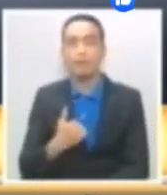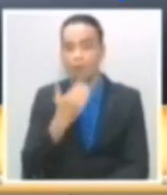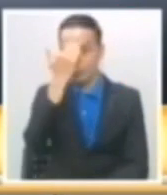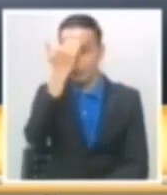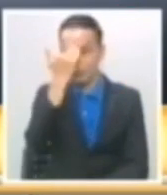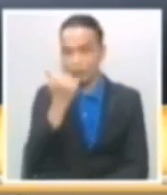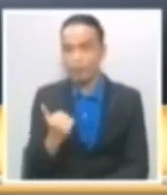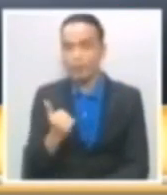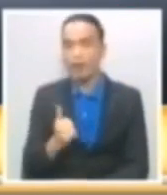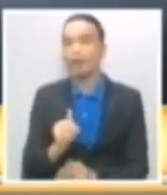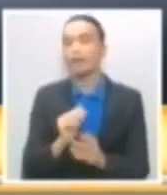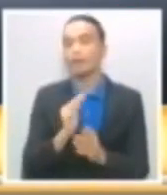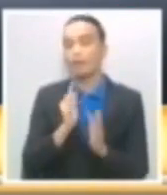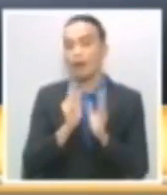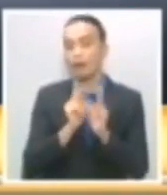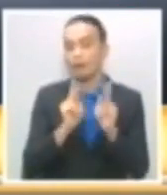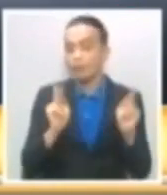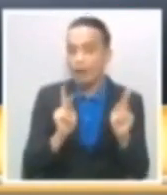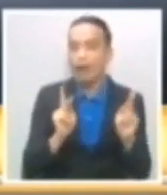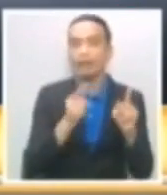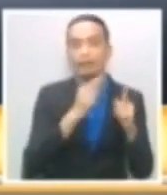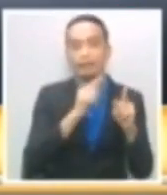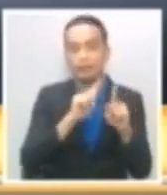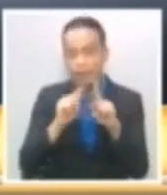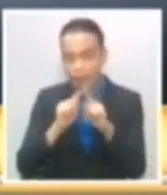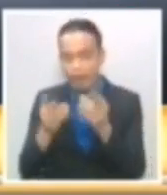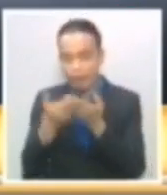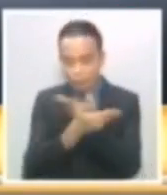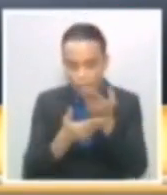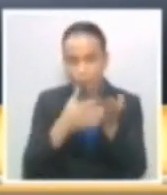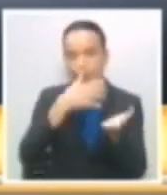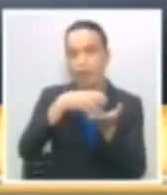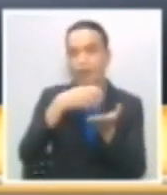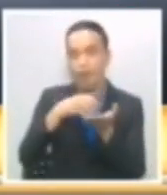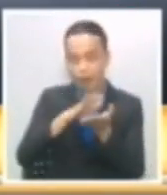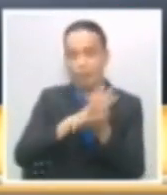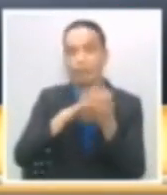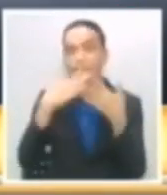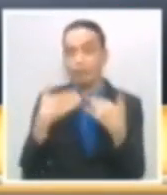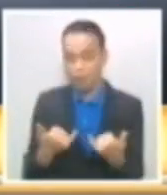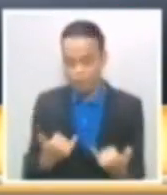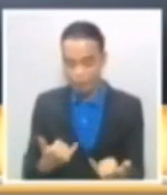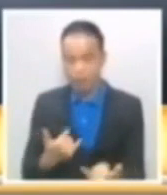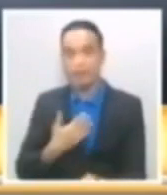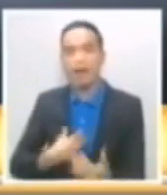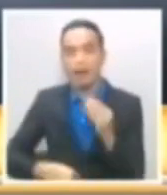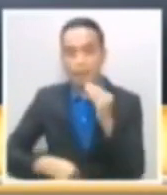คิดเห็นไปบางส่วนแล้วในที่ประชุมในวันนี้ได้มีโอกาสมาชี้แจงให้ท่านสมา